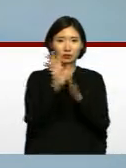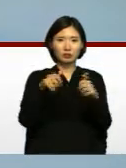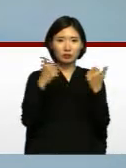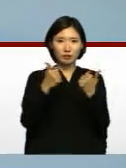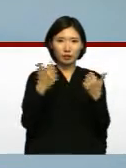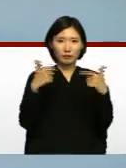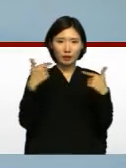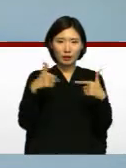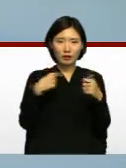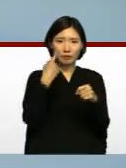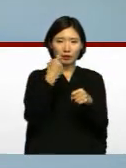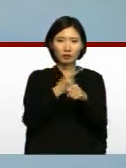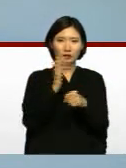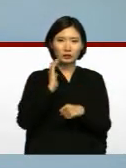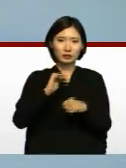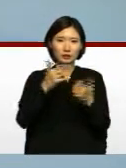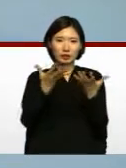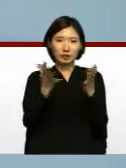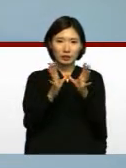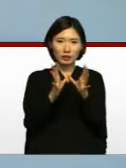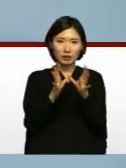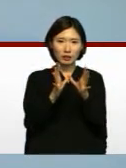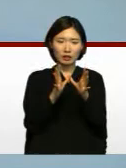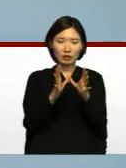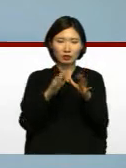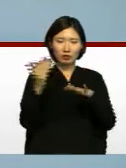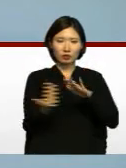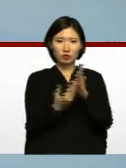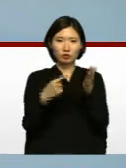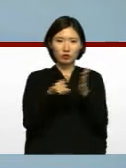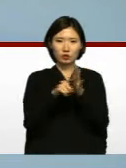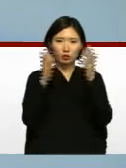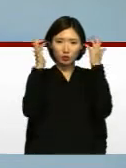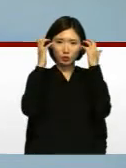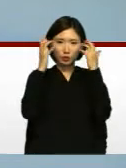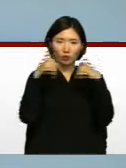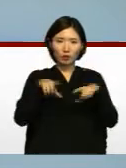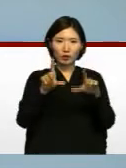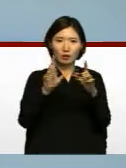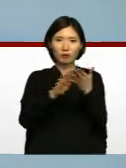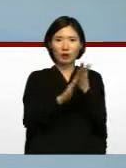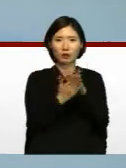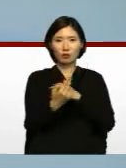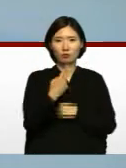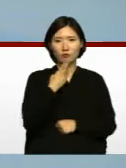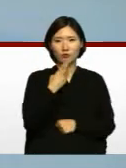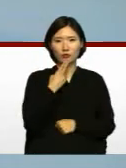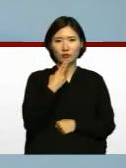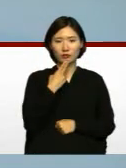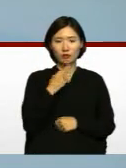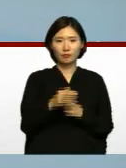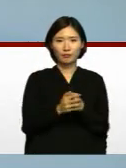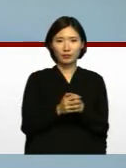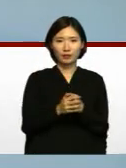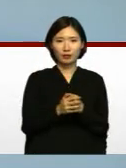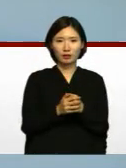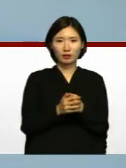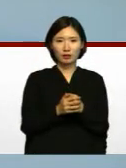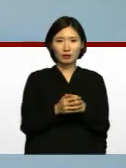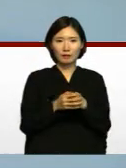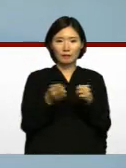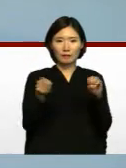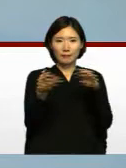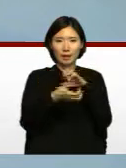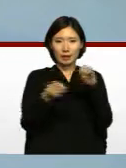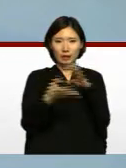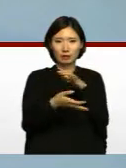의정부시의회는 매번 의장단 구성을 두고 홍역을 치러 왔습니다. 올해도 달라진 게 없습니다. 이쯤 되면 파행이 통과